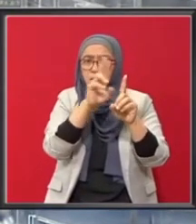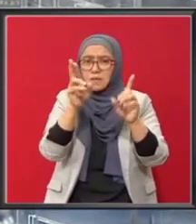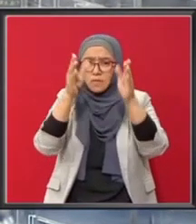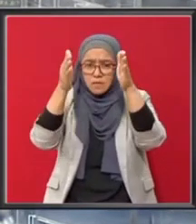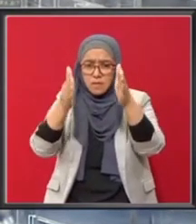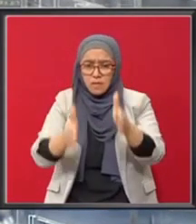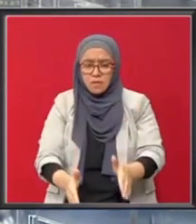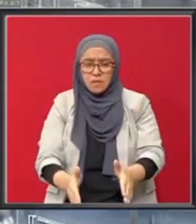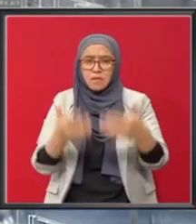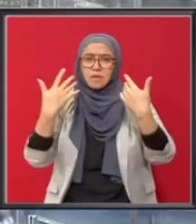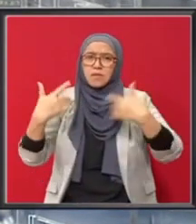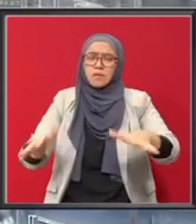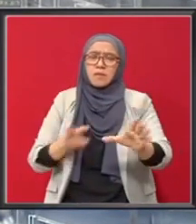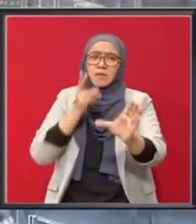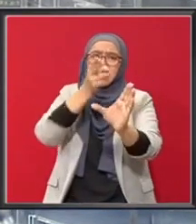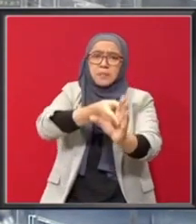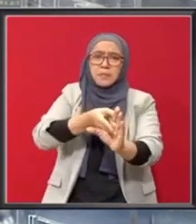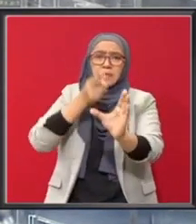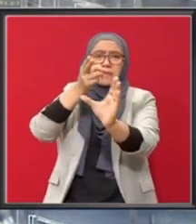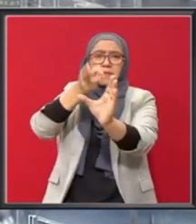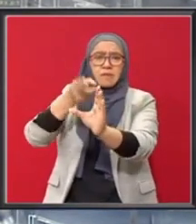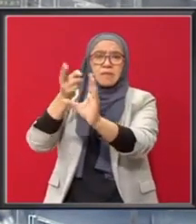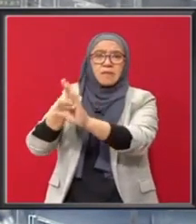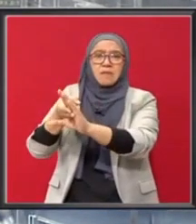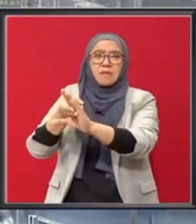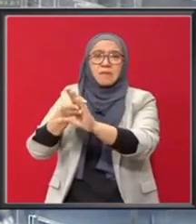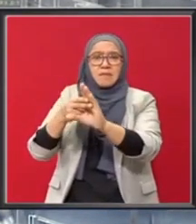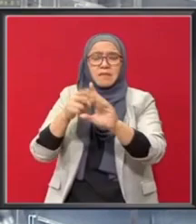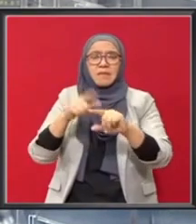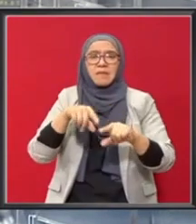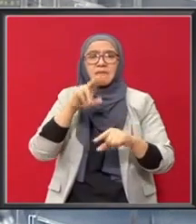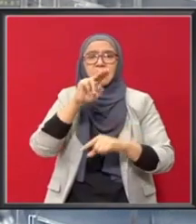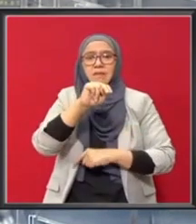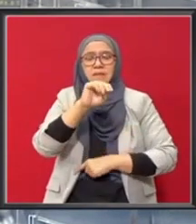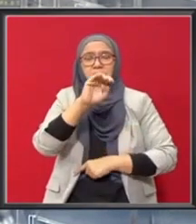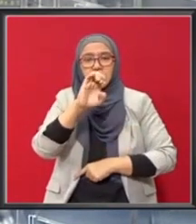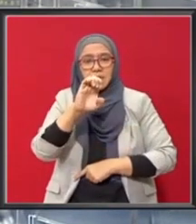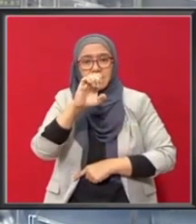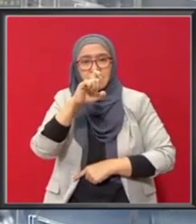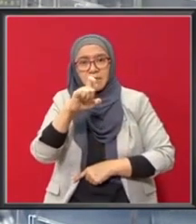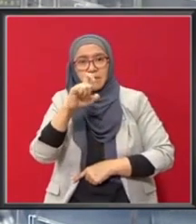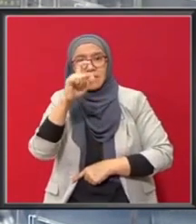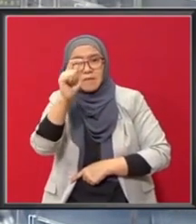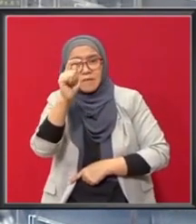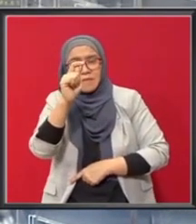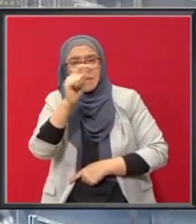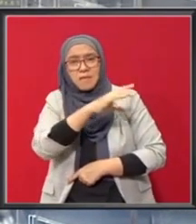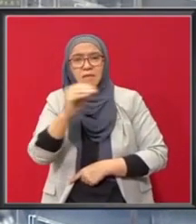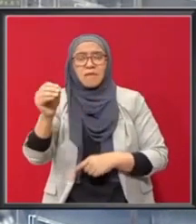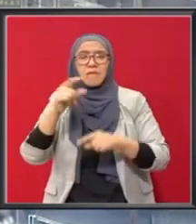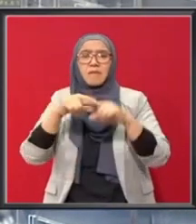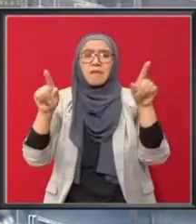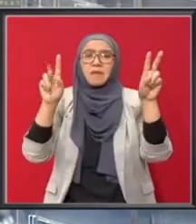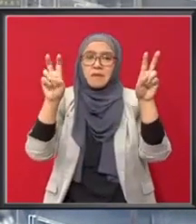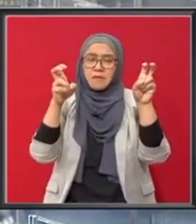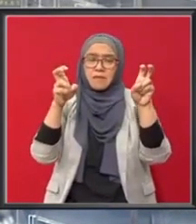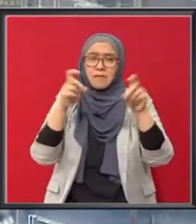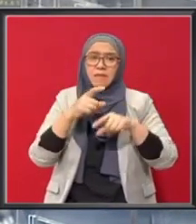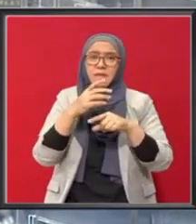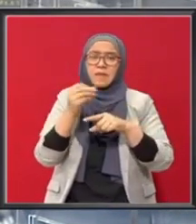Hai orang yang telah menyertai nurturing ekspor Thailand ataupun next dan juga selama